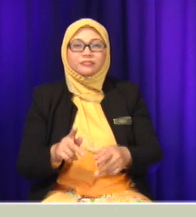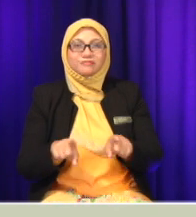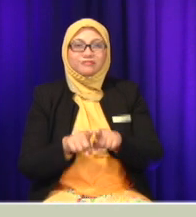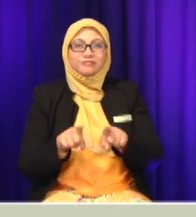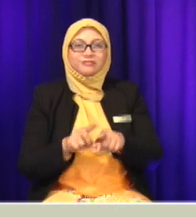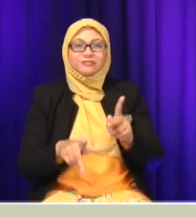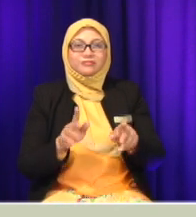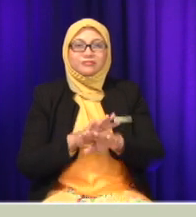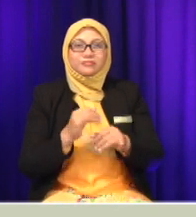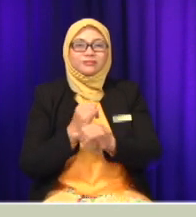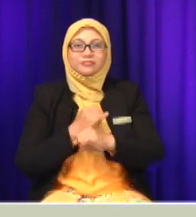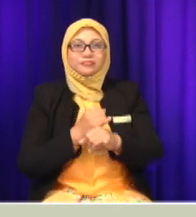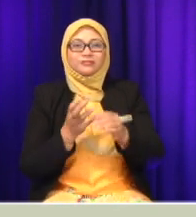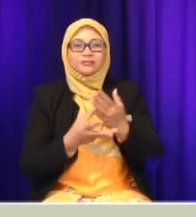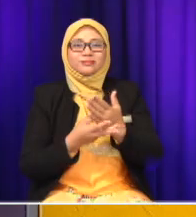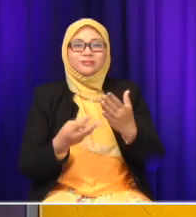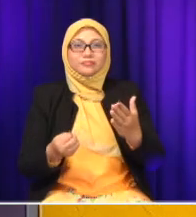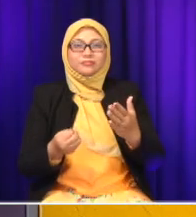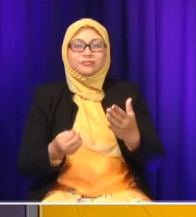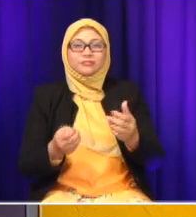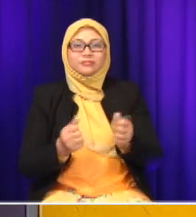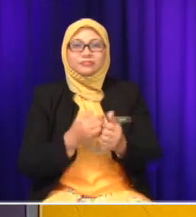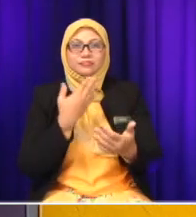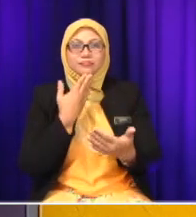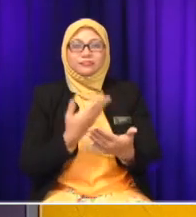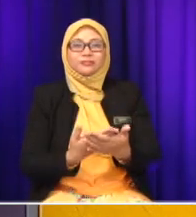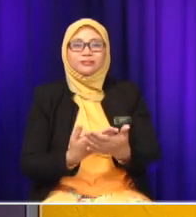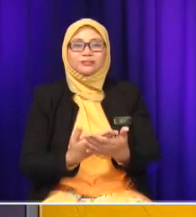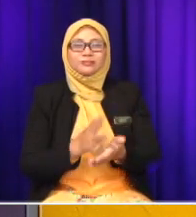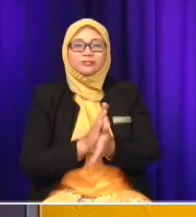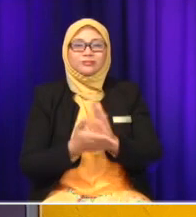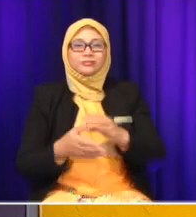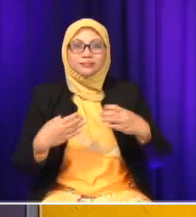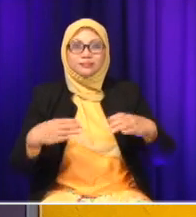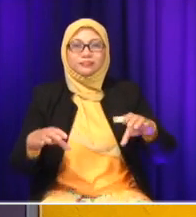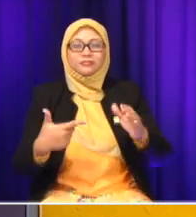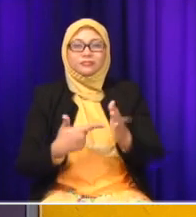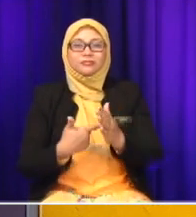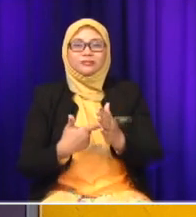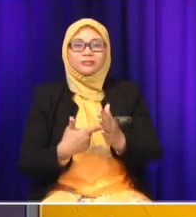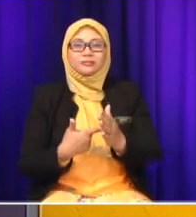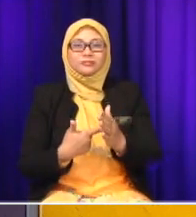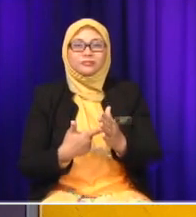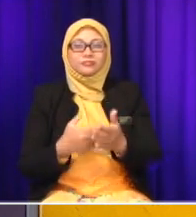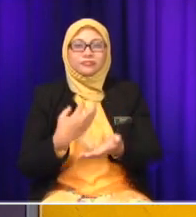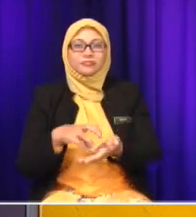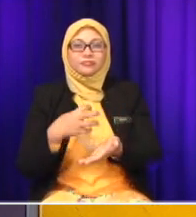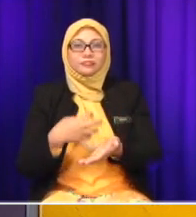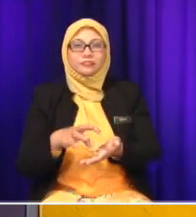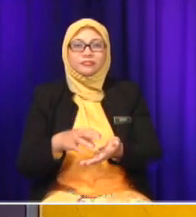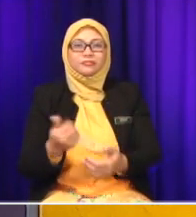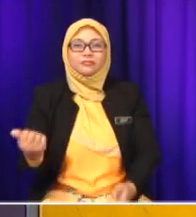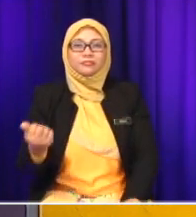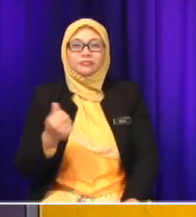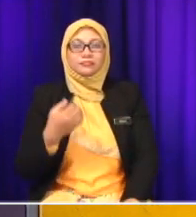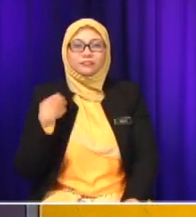Kemungkinan dia akan lebih mempercepatkan proses kehausan berlaku pada dinding silinder baik alat yang digunakan ada